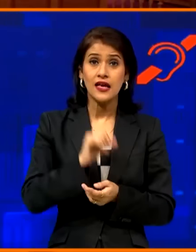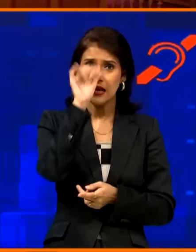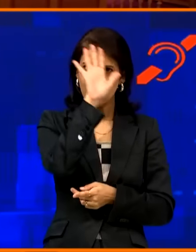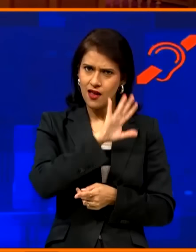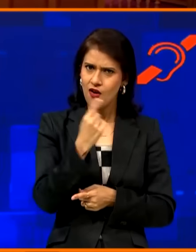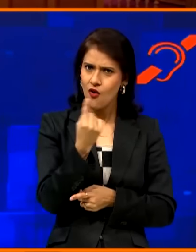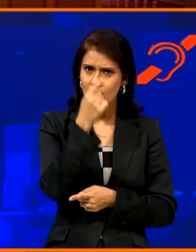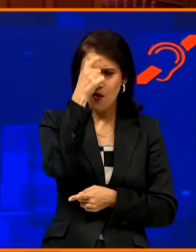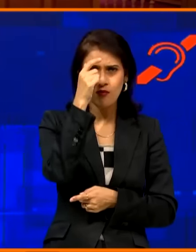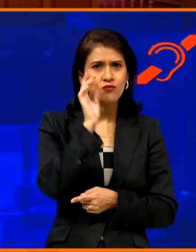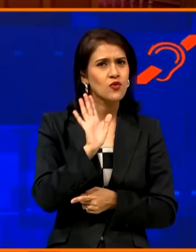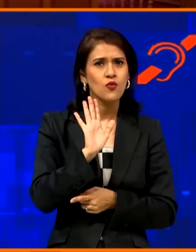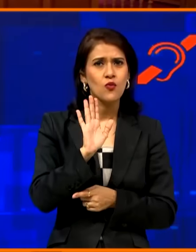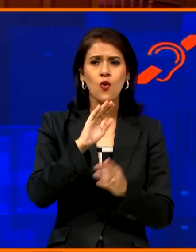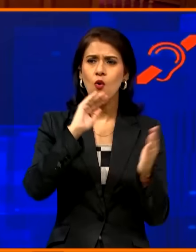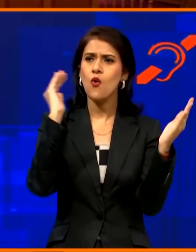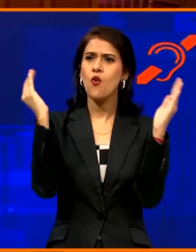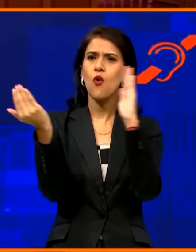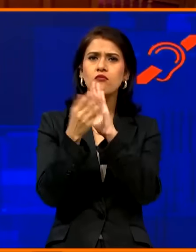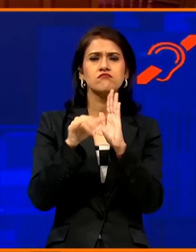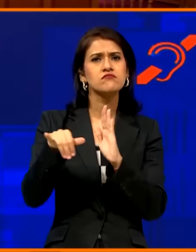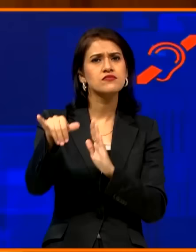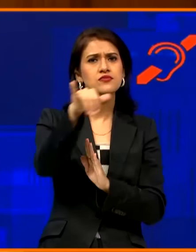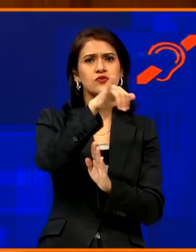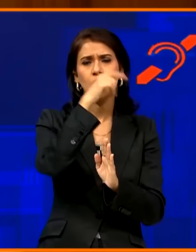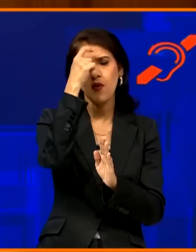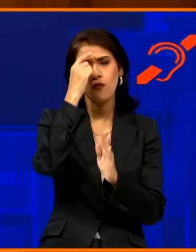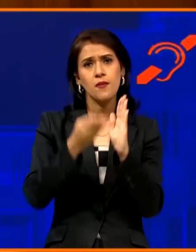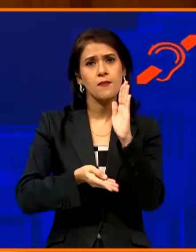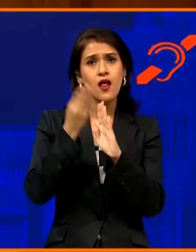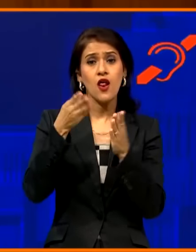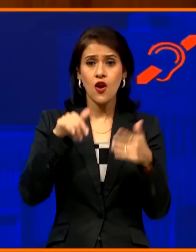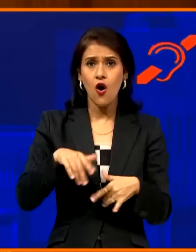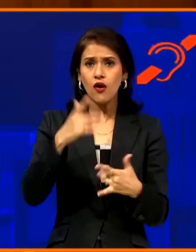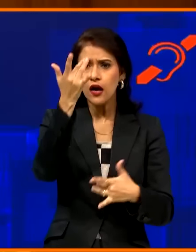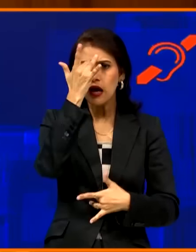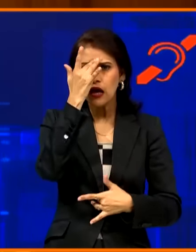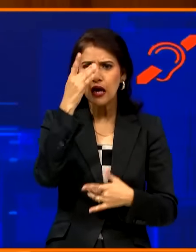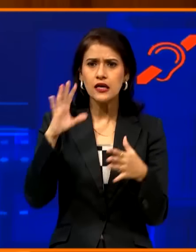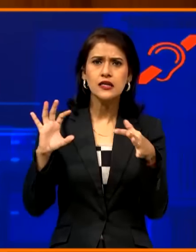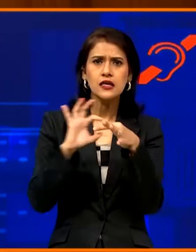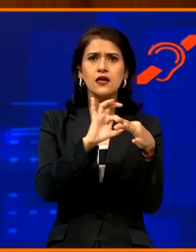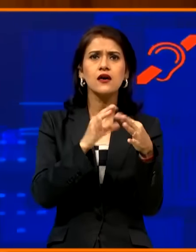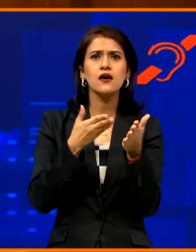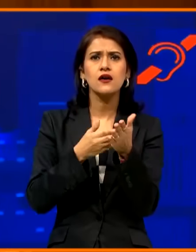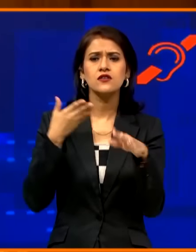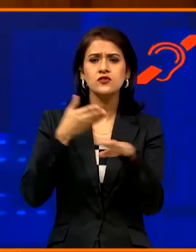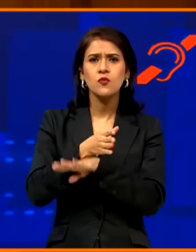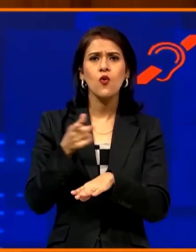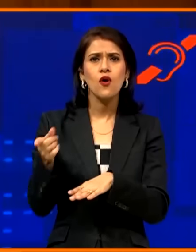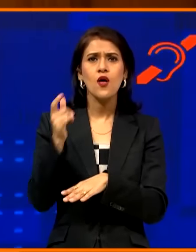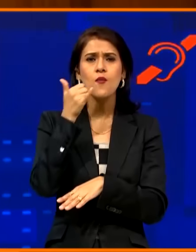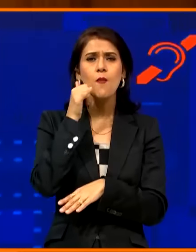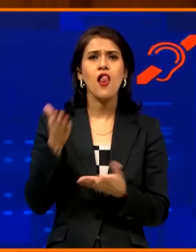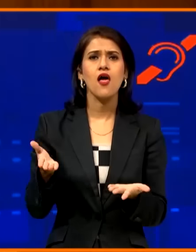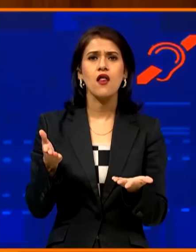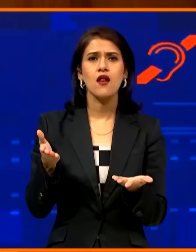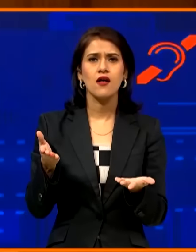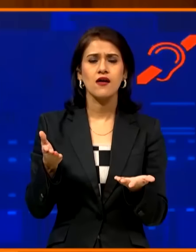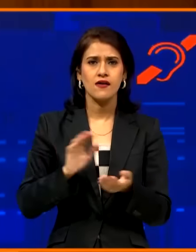की नहीं है बल्कि ग ग्लोबल फिनोमिना हो गया है इसकी वजह से कई तरह की नई बीमारियां पैदा हुई है उनको नया नया नाम दिया जा रहा